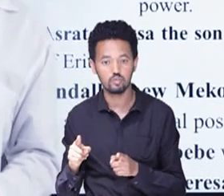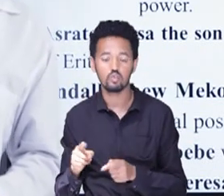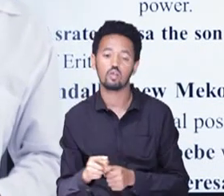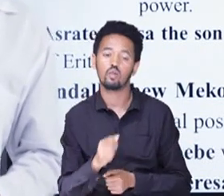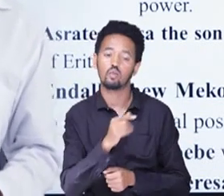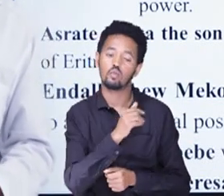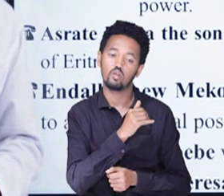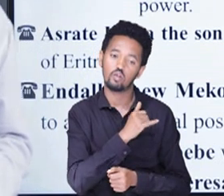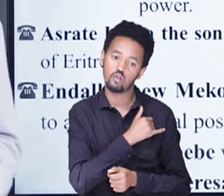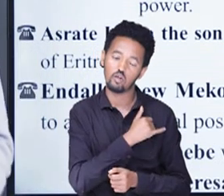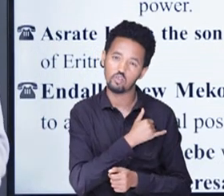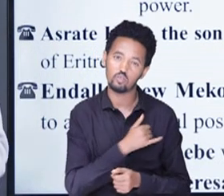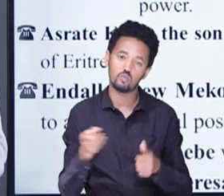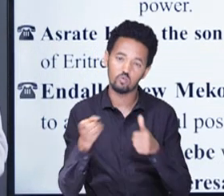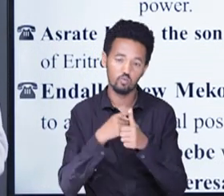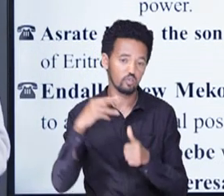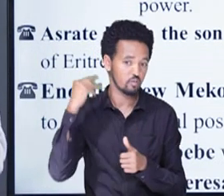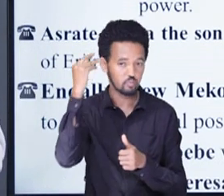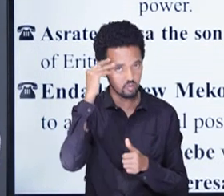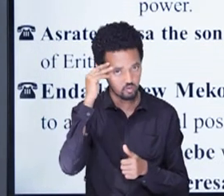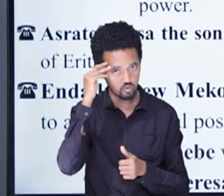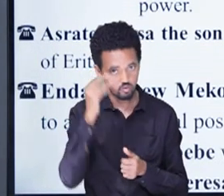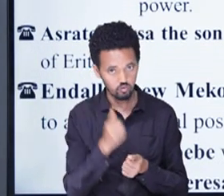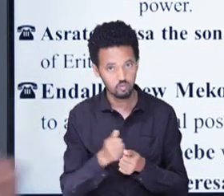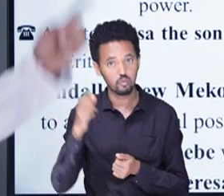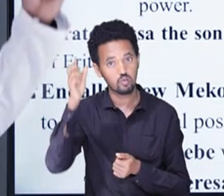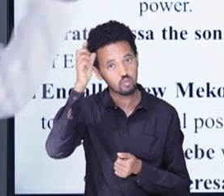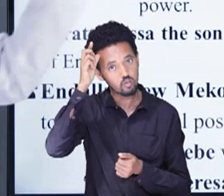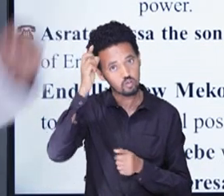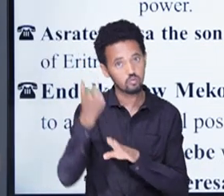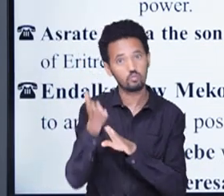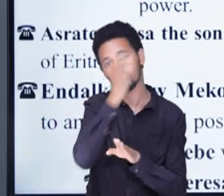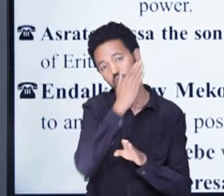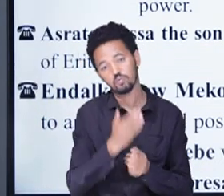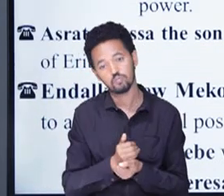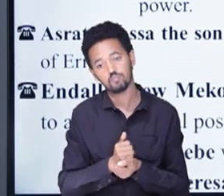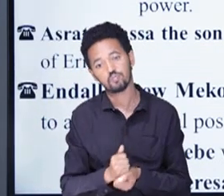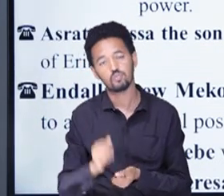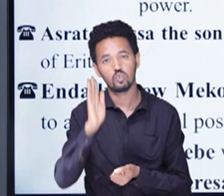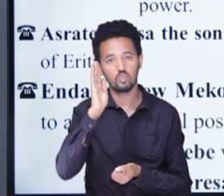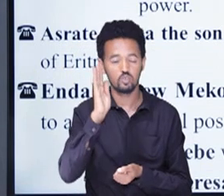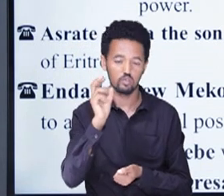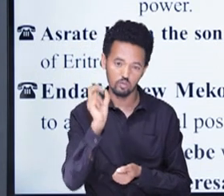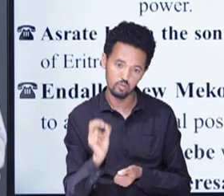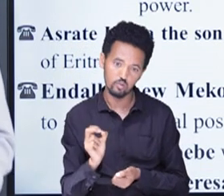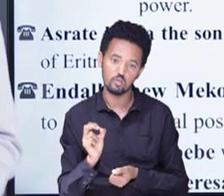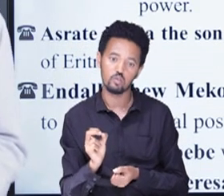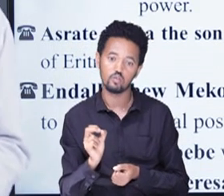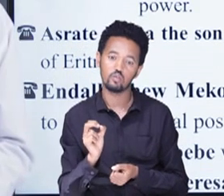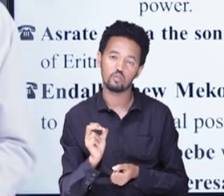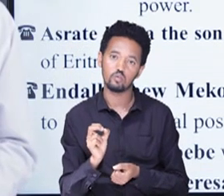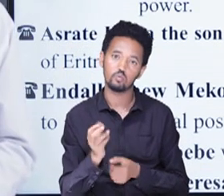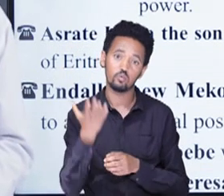መኮንን እንዳልካቸው was the first prime minister of Emperor Haile Selassie. He was a Shawan nobleman, remained a nominal figure